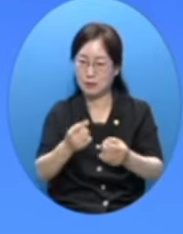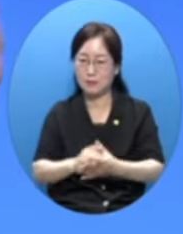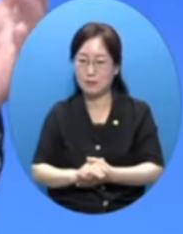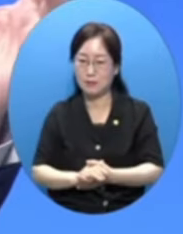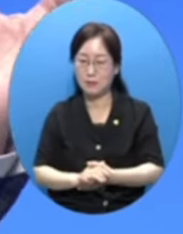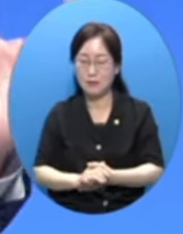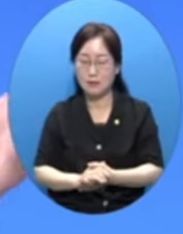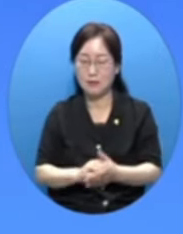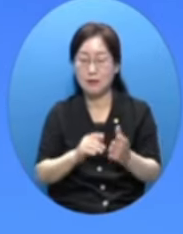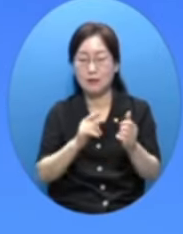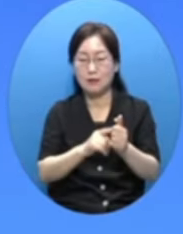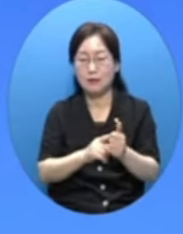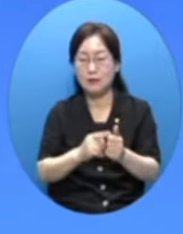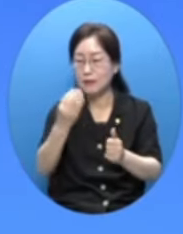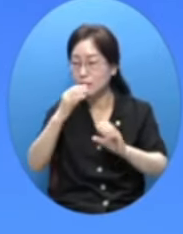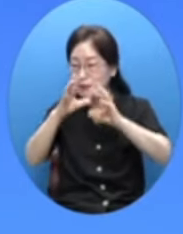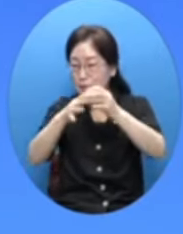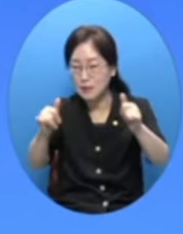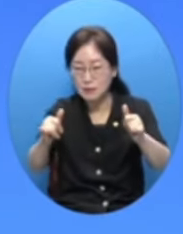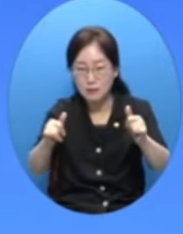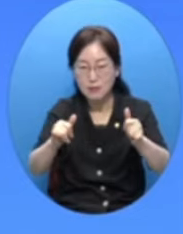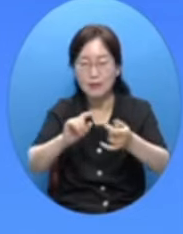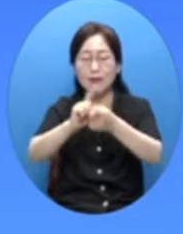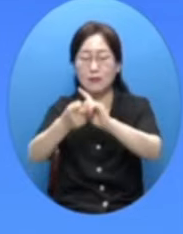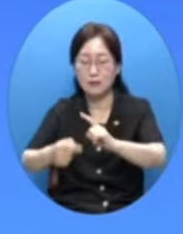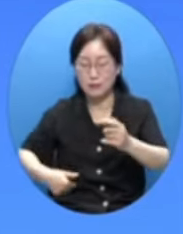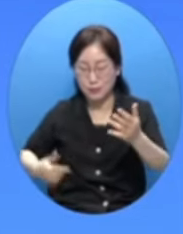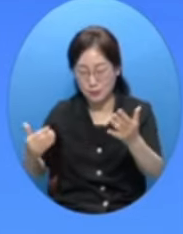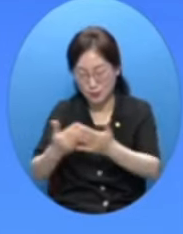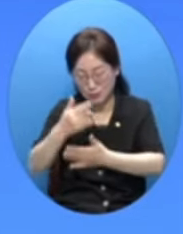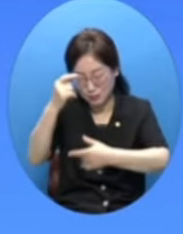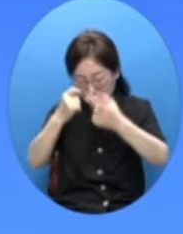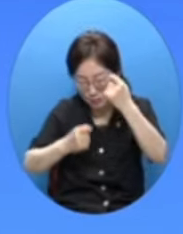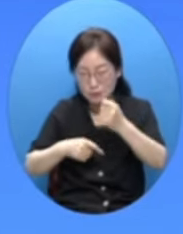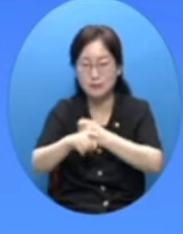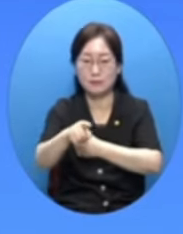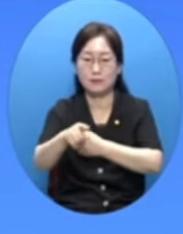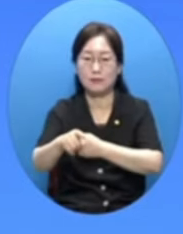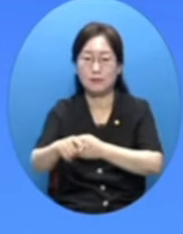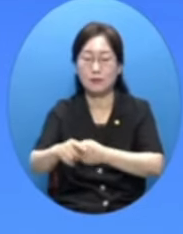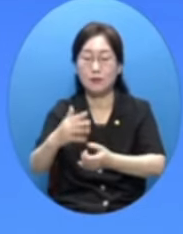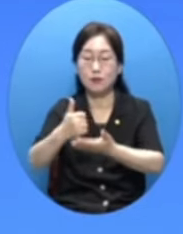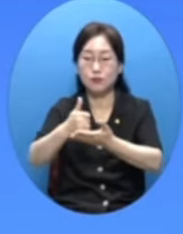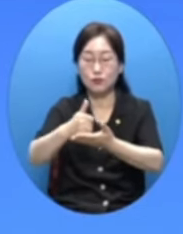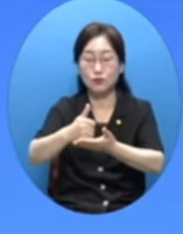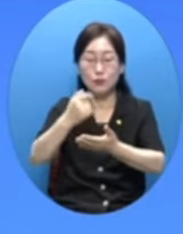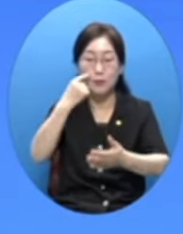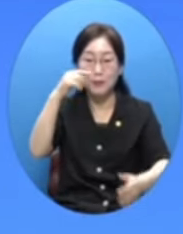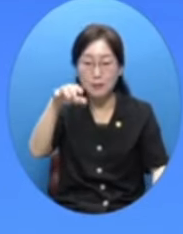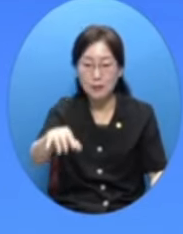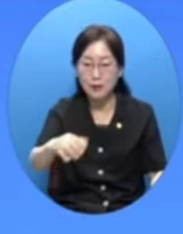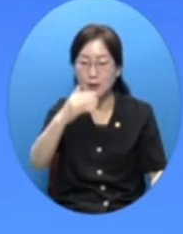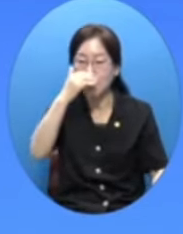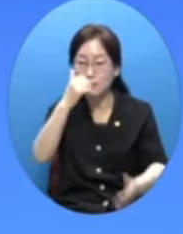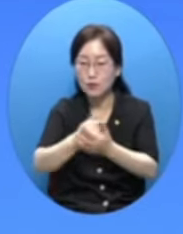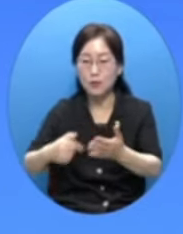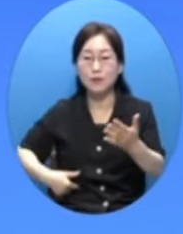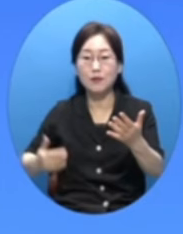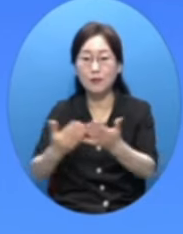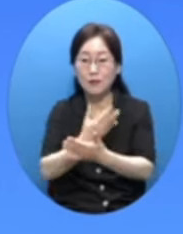그는 온 이스라엘 백성을 대신하여 통회 자복을 한 것입니다. 주님 앞에 죄와 죄의 회개와 고백은